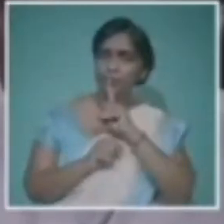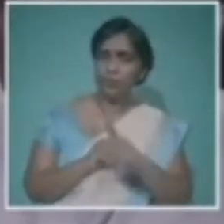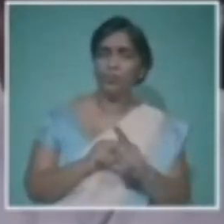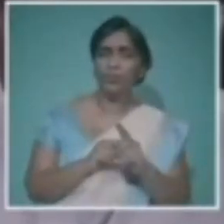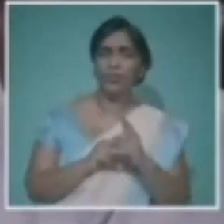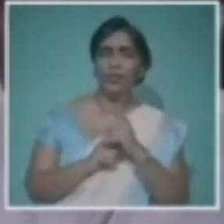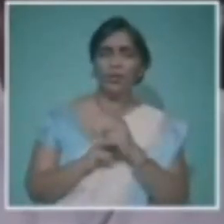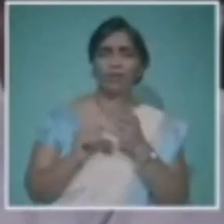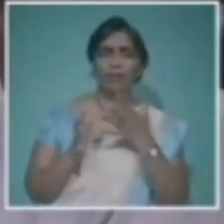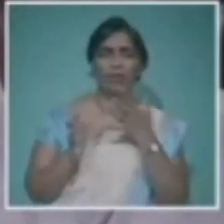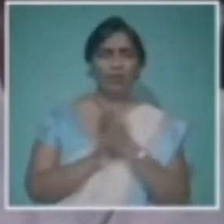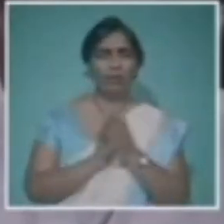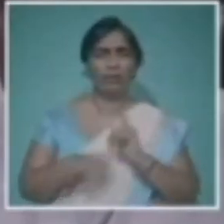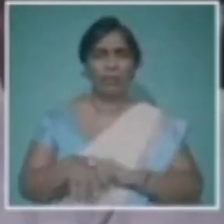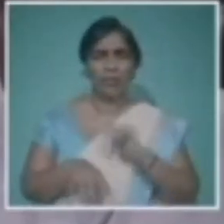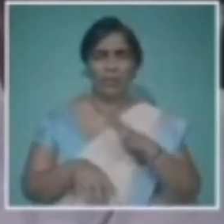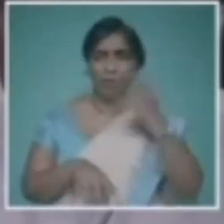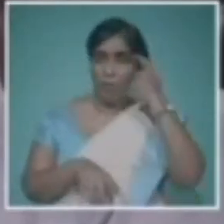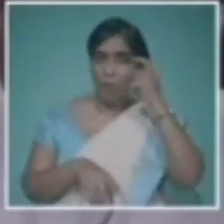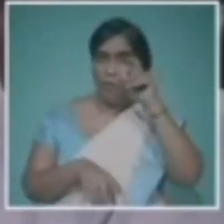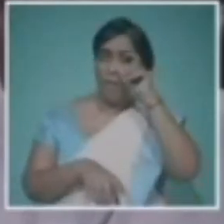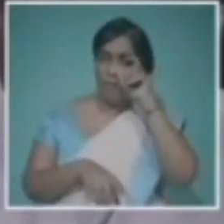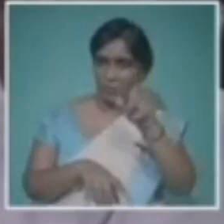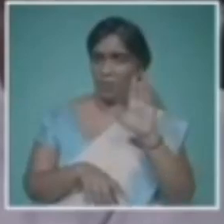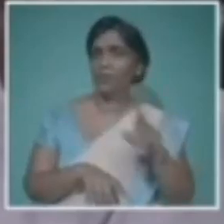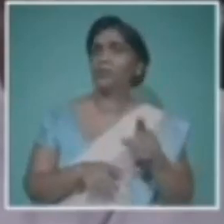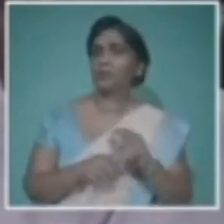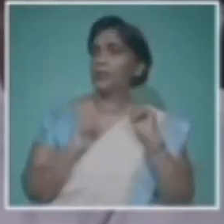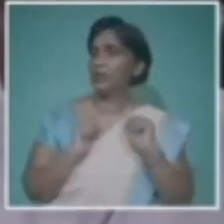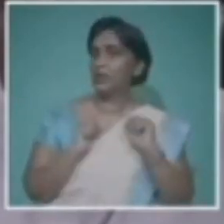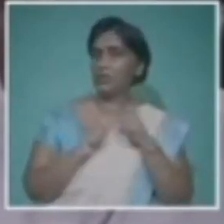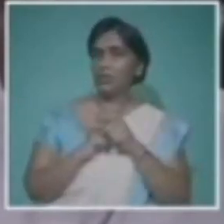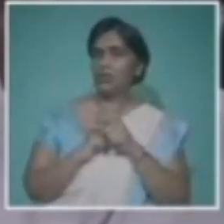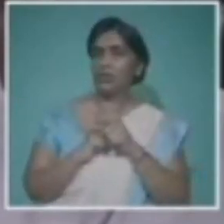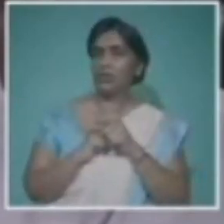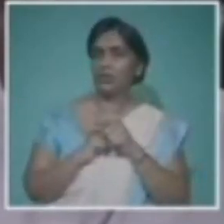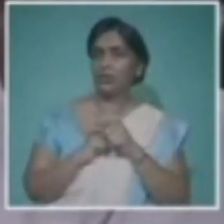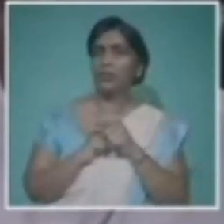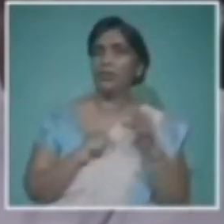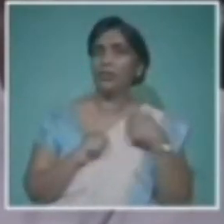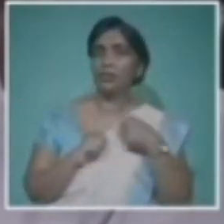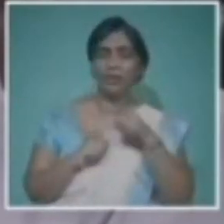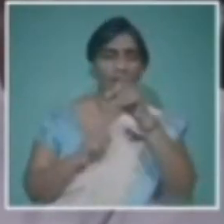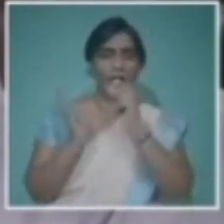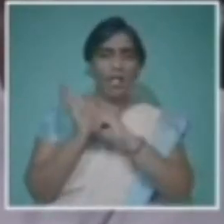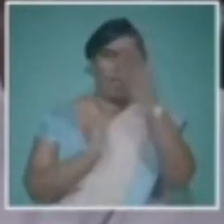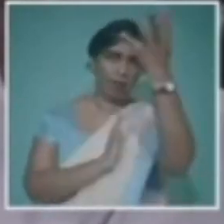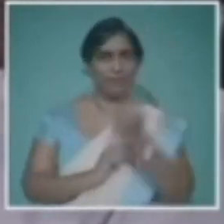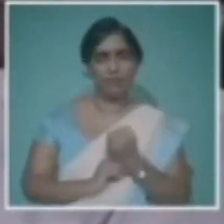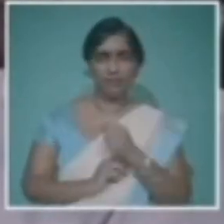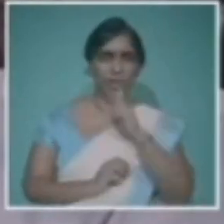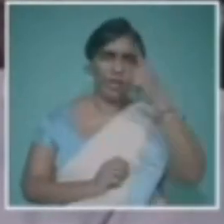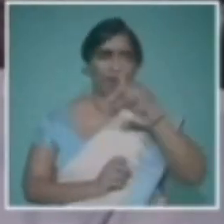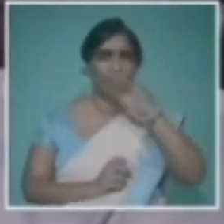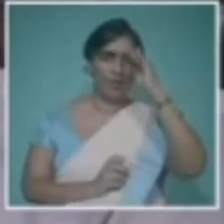සොෆ්ට් ඩිෆෝල්ට් එකක් කියලා මම හිතන්නේ මොලේ පරීක්ෂා කරගත්තොත් හොඳයි. මොකද මම ඔබතුමාගෙන් ණයක් කරන් තියෙනවා නියෝජ්‍ය